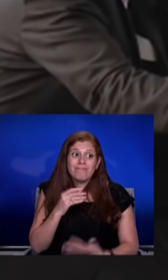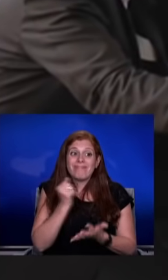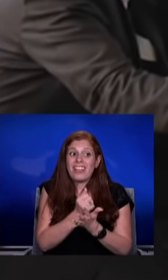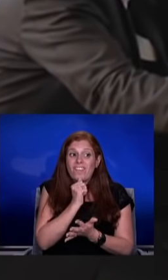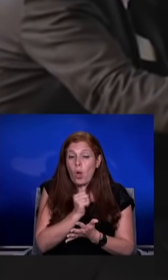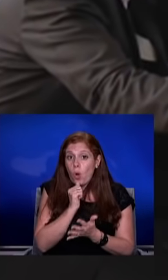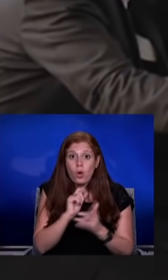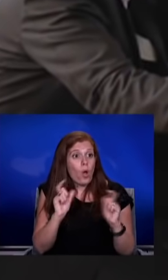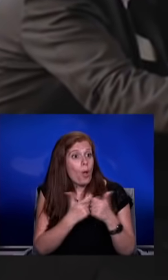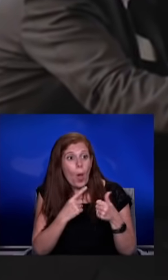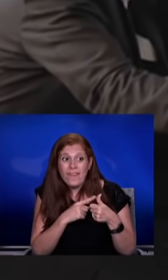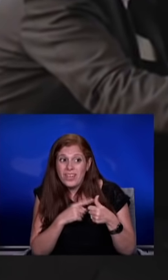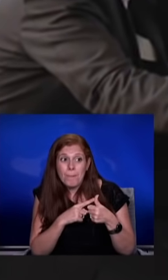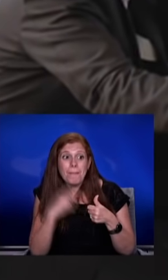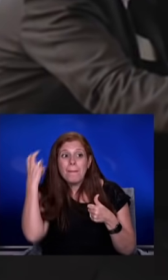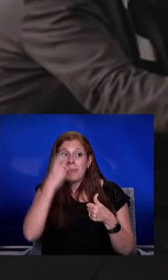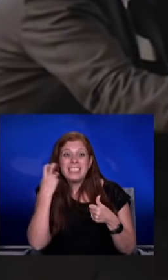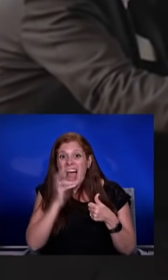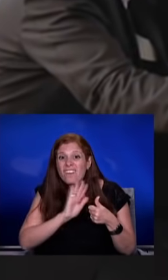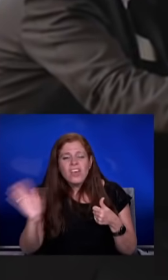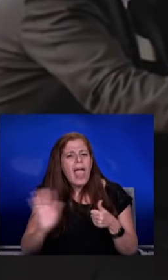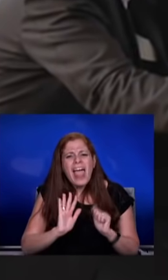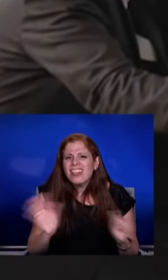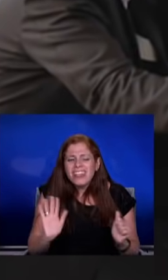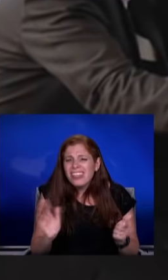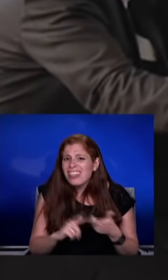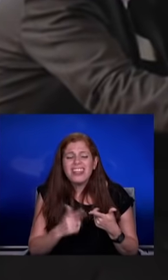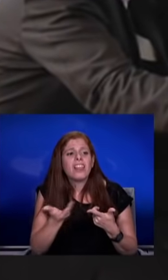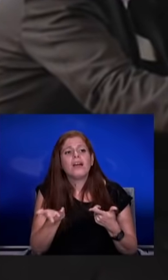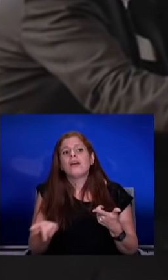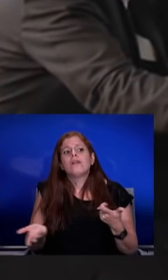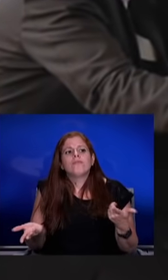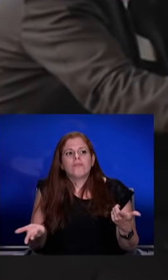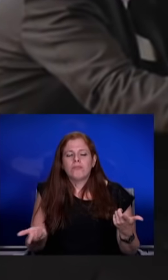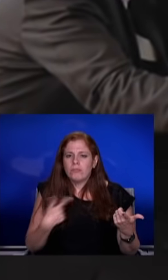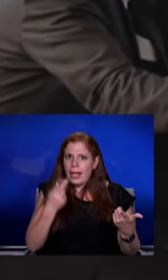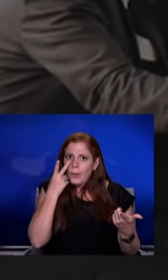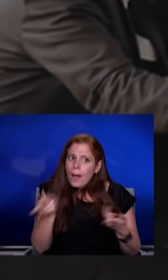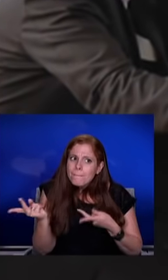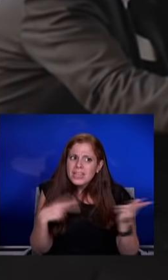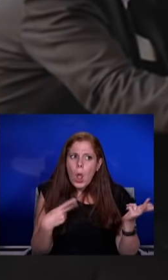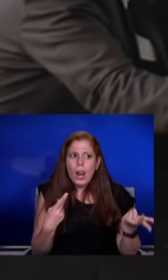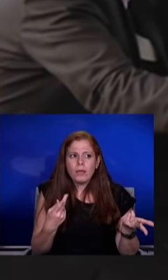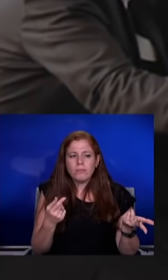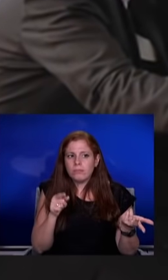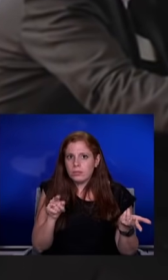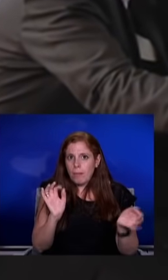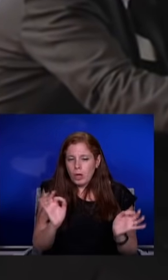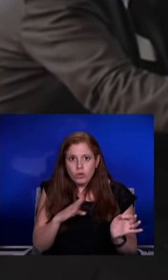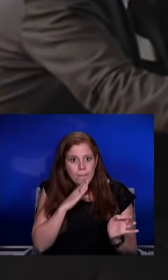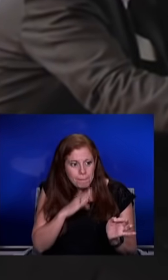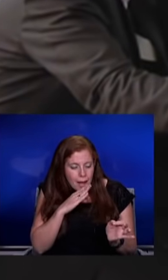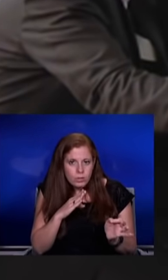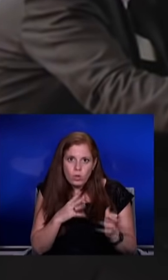אותו, שר הבריאות קבע את זה, לא קיים, ואני רואה את זה בבתי חולים, זה תוקע לי.